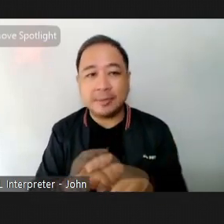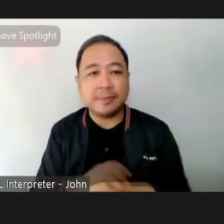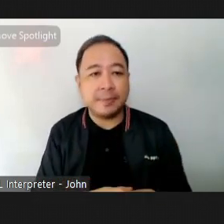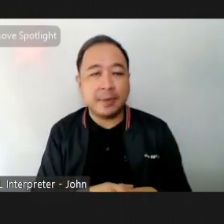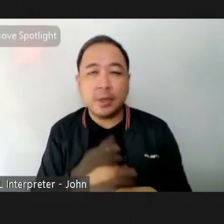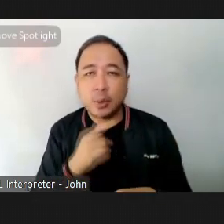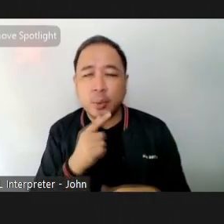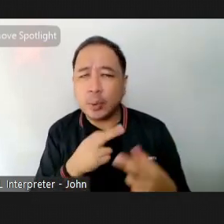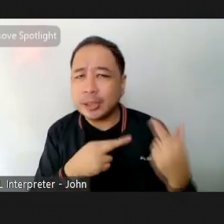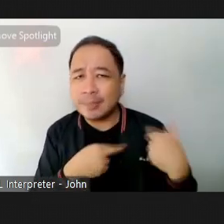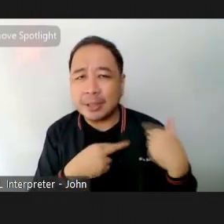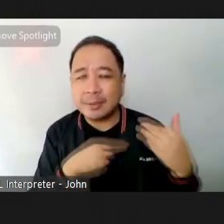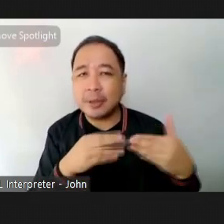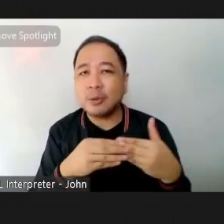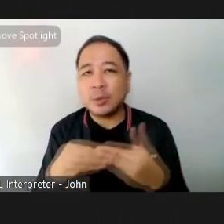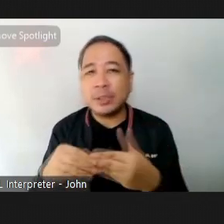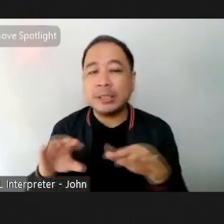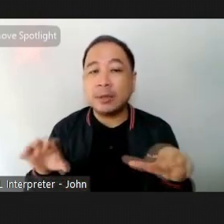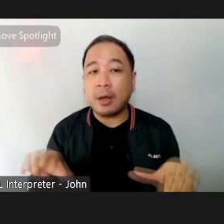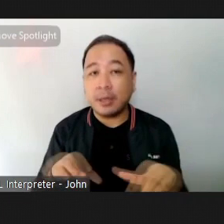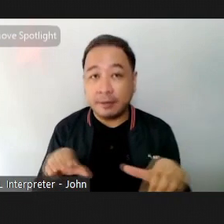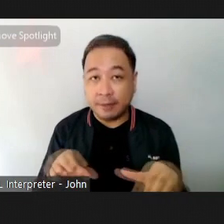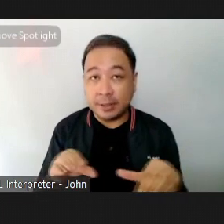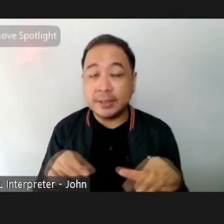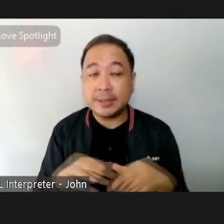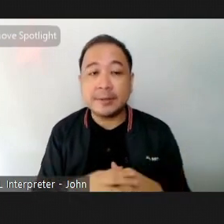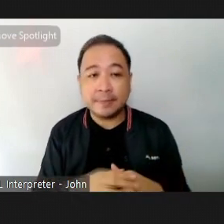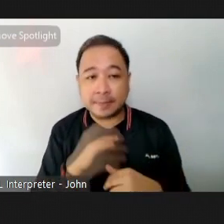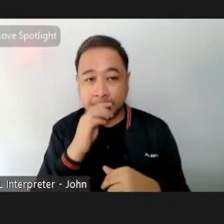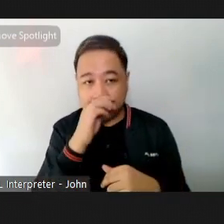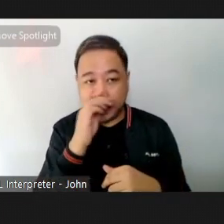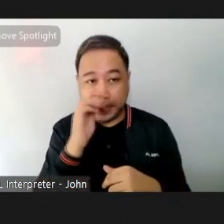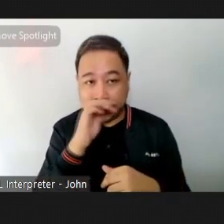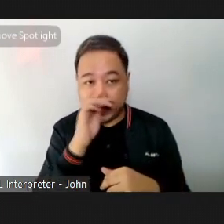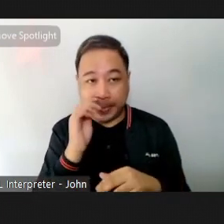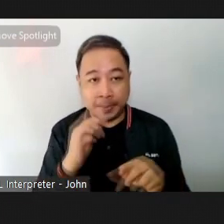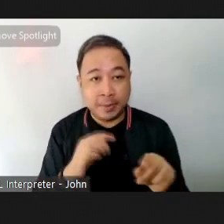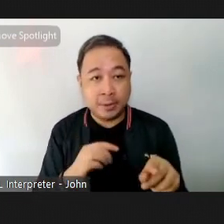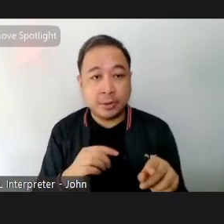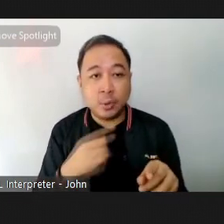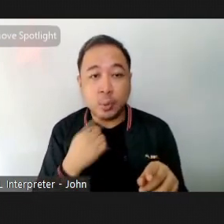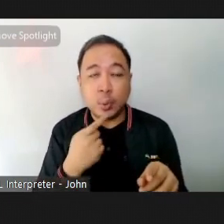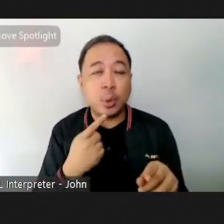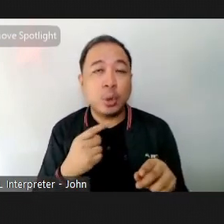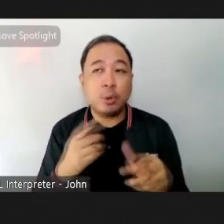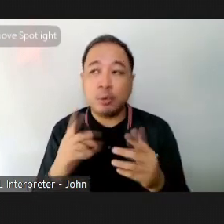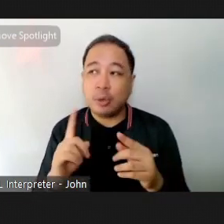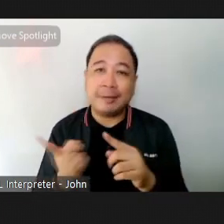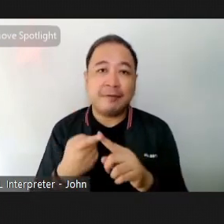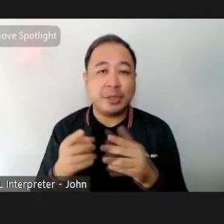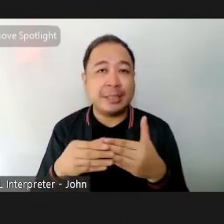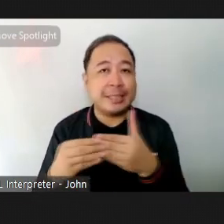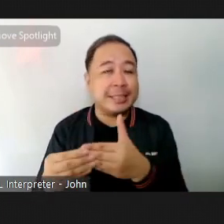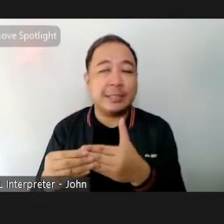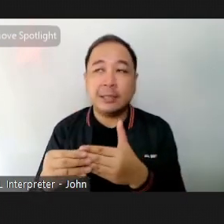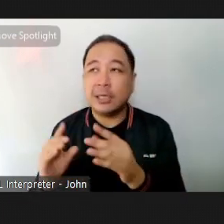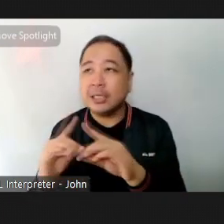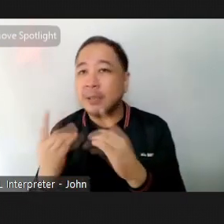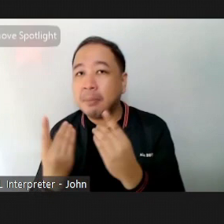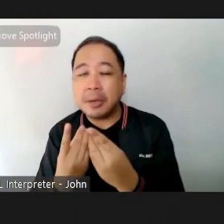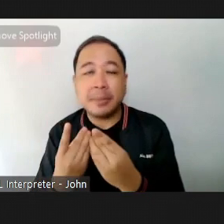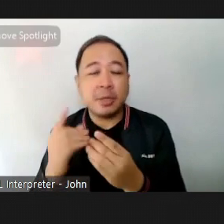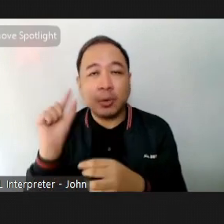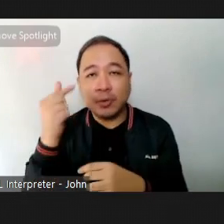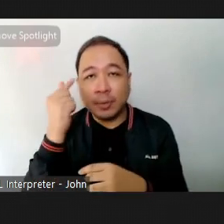sino nga ba yung mga accountable no, sa pag-i-implement? Or sino dapat yung manguna ng mga tao or grupo, maaari ring ahensya ng